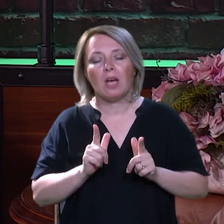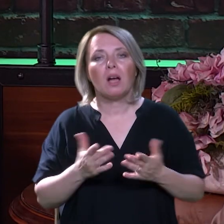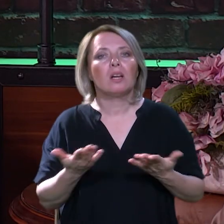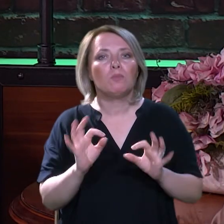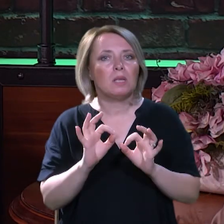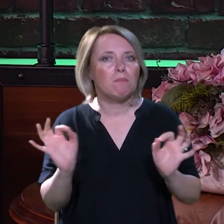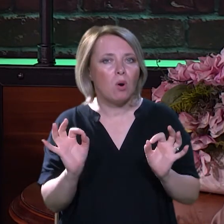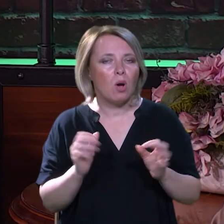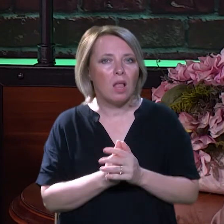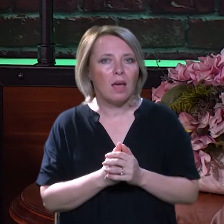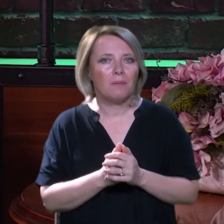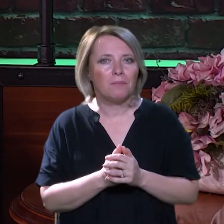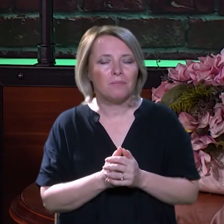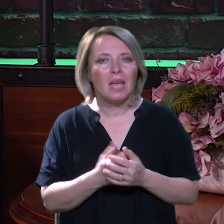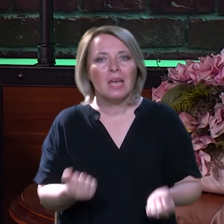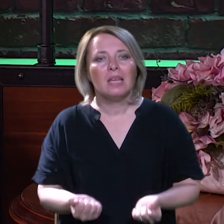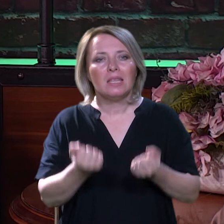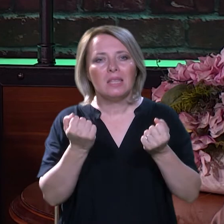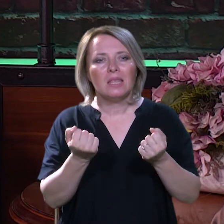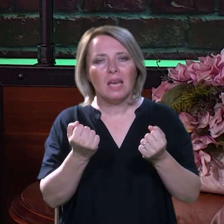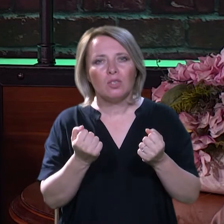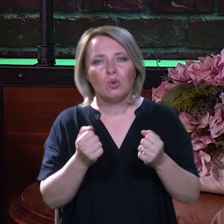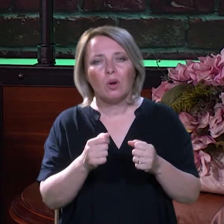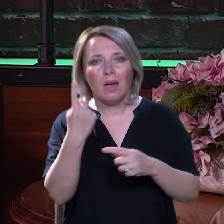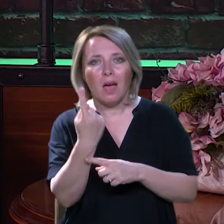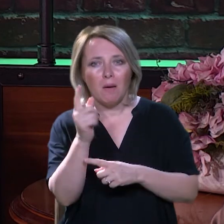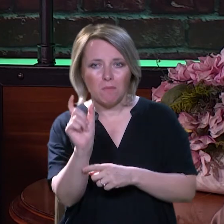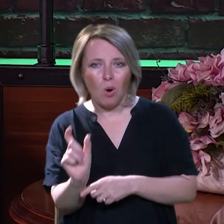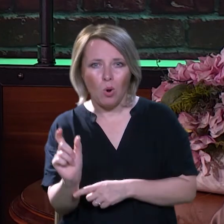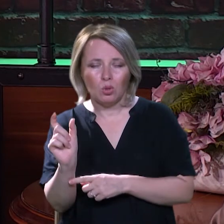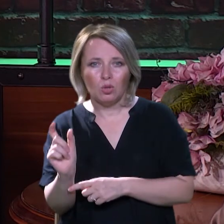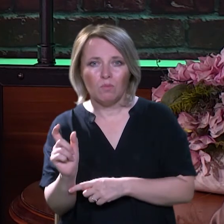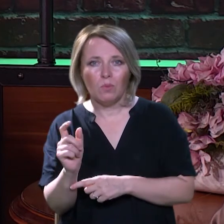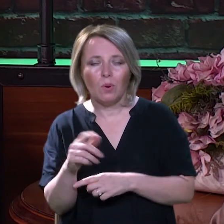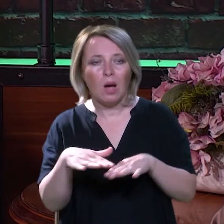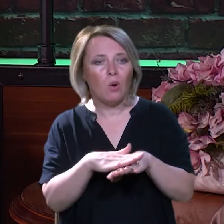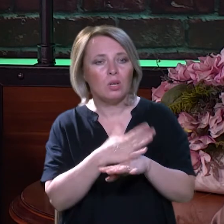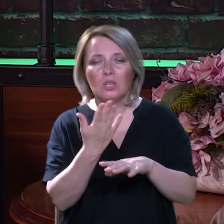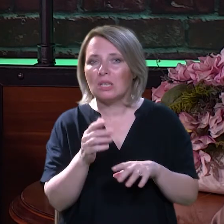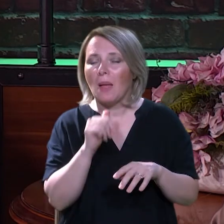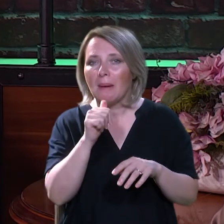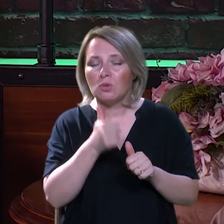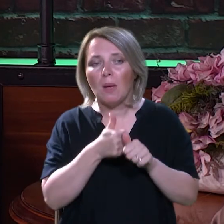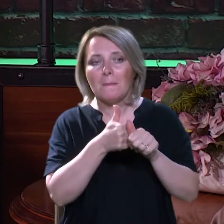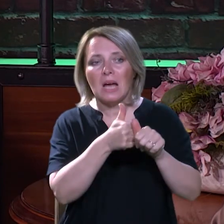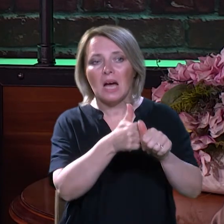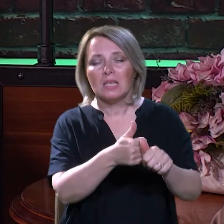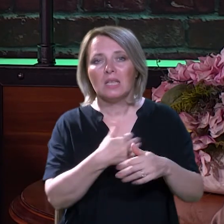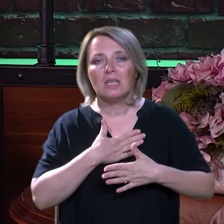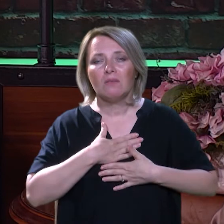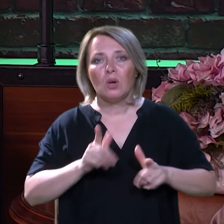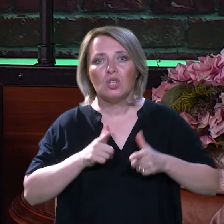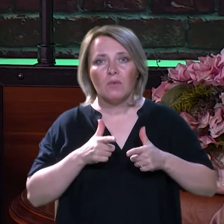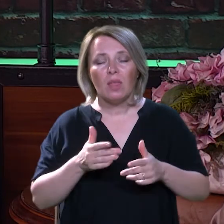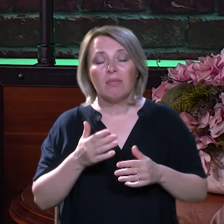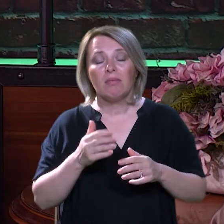Teško je nekako pojedincu koji je već sam osjeća da ne može pratiti svoj život i ne može funkcionirati kako bi trebao.